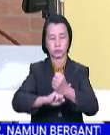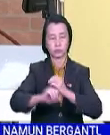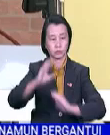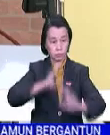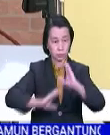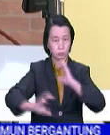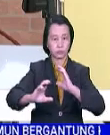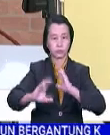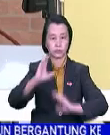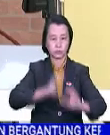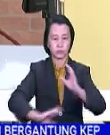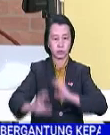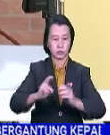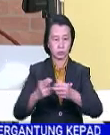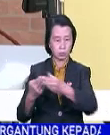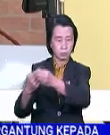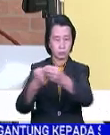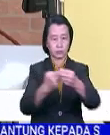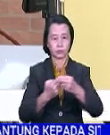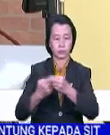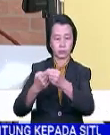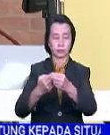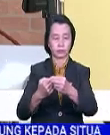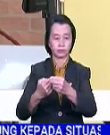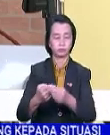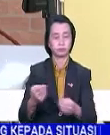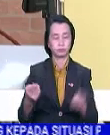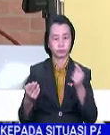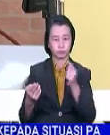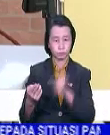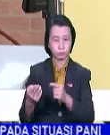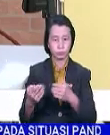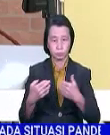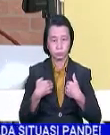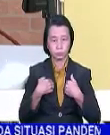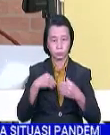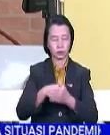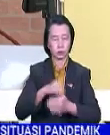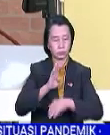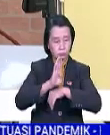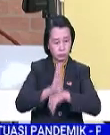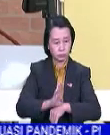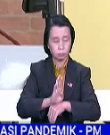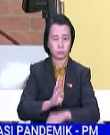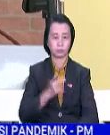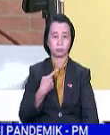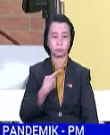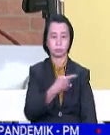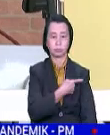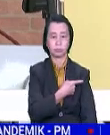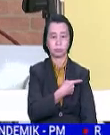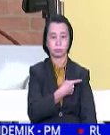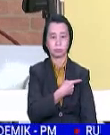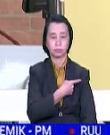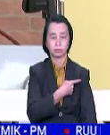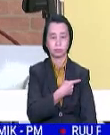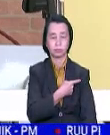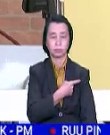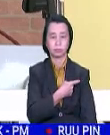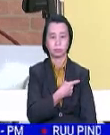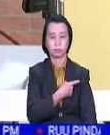cita-cita perpaduan ini di dalam budaya kita dari